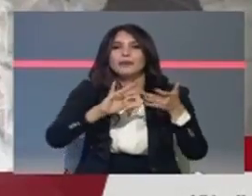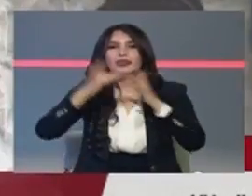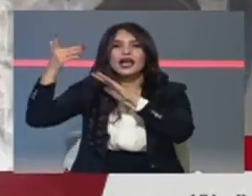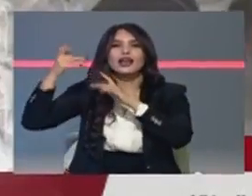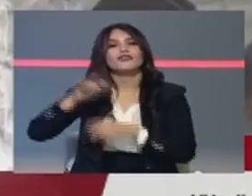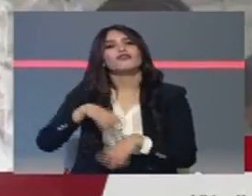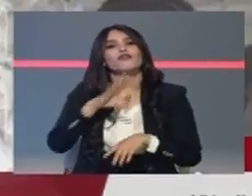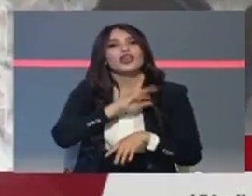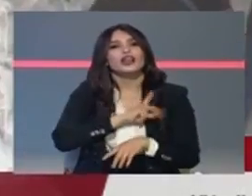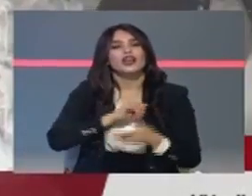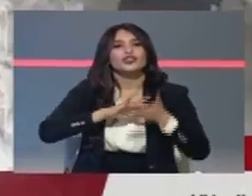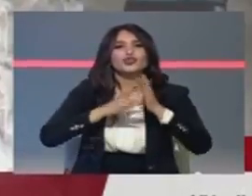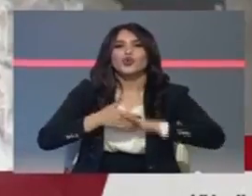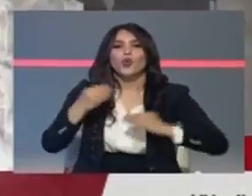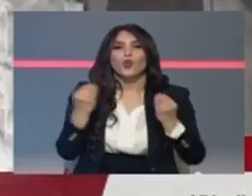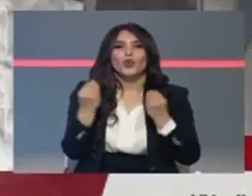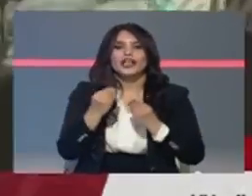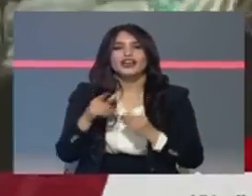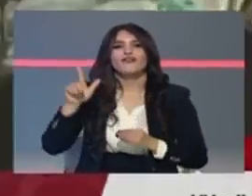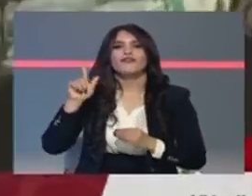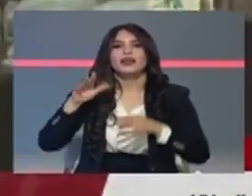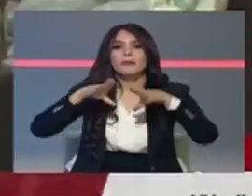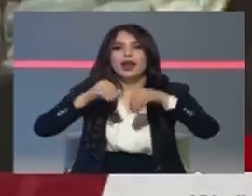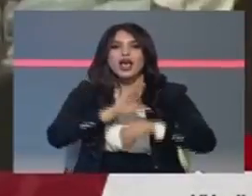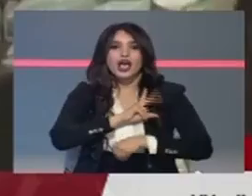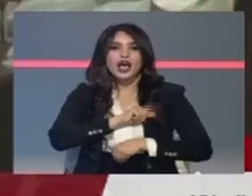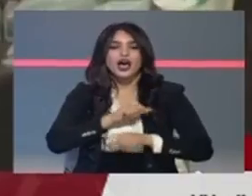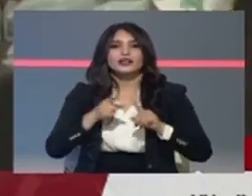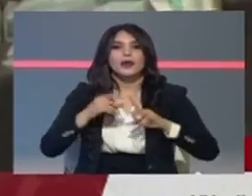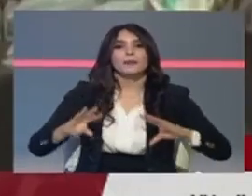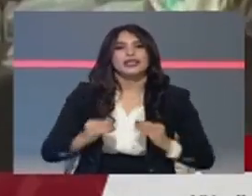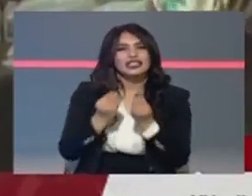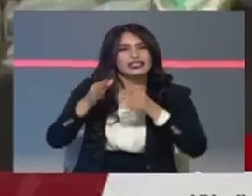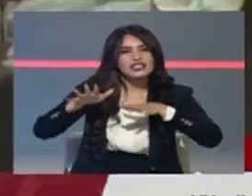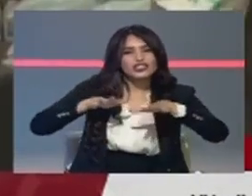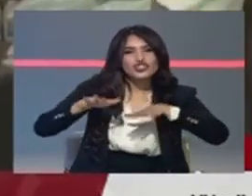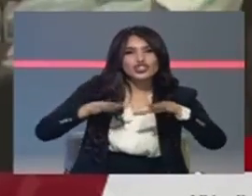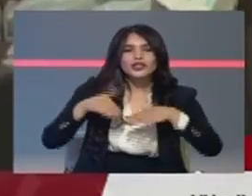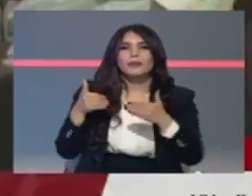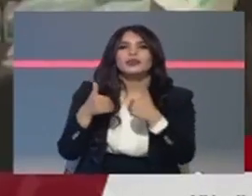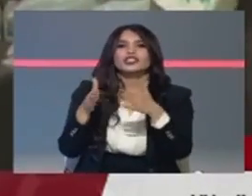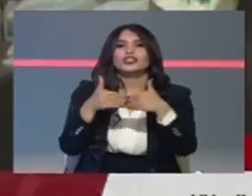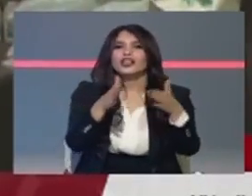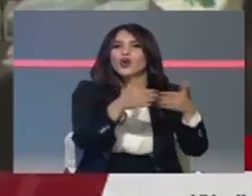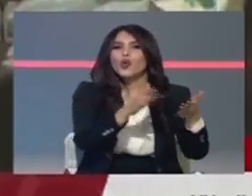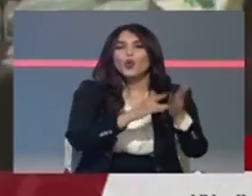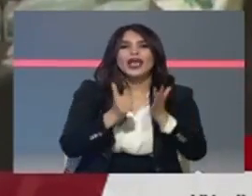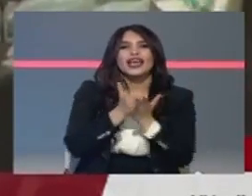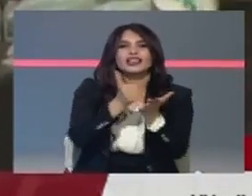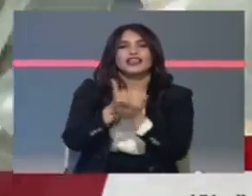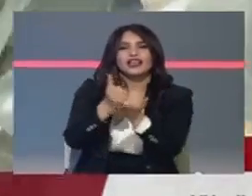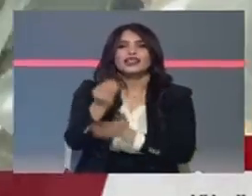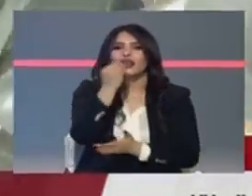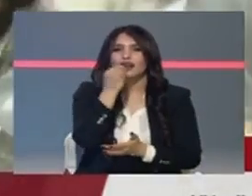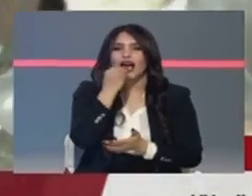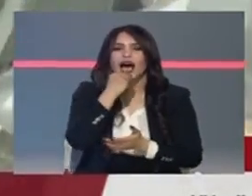الفلسطينيين أونروا في قطاع غزة بدأت باتباع آلية جديدة لتوزيع مساعداتها الغذائية على المستفيدين